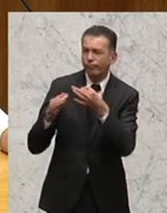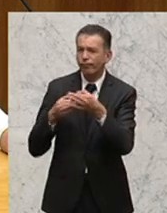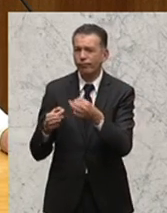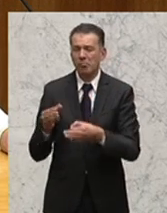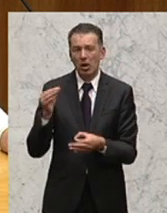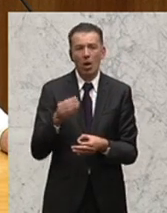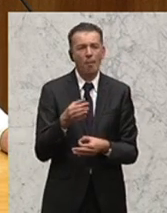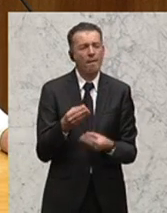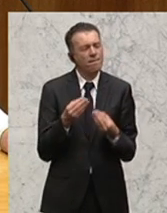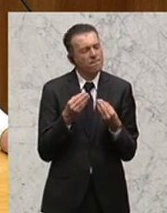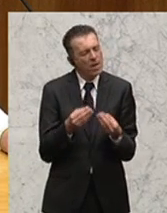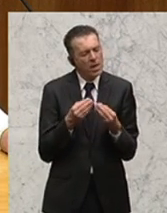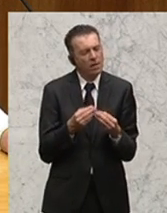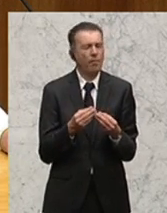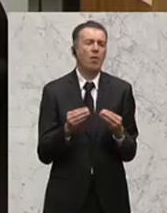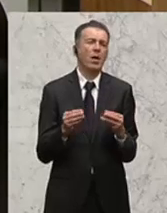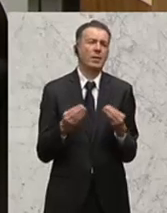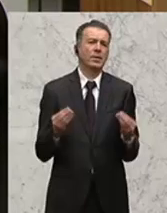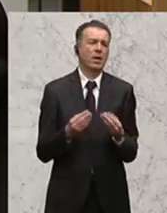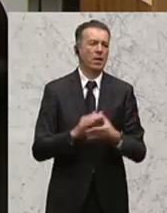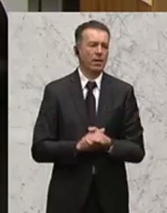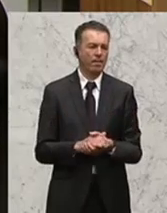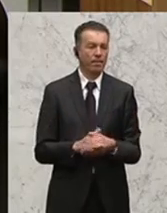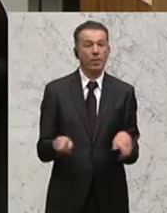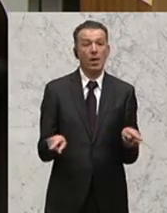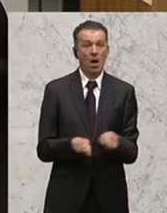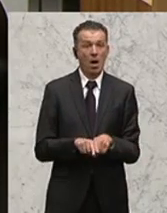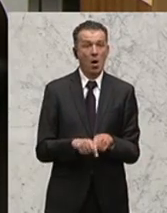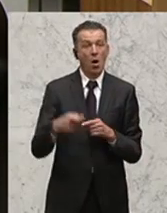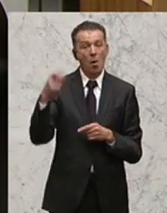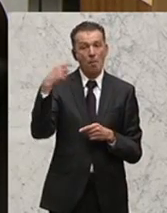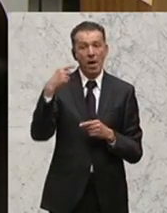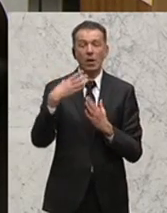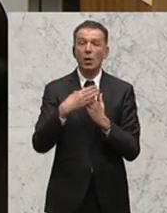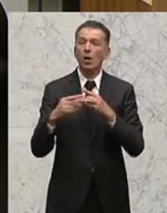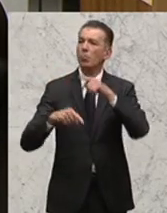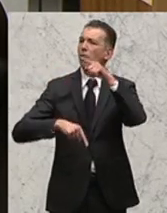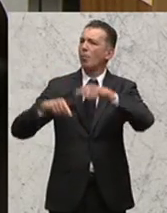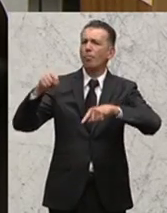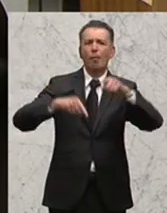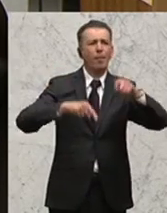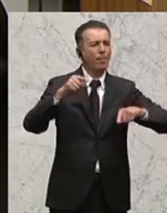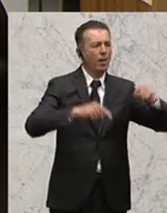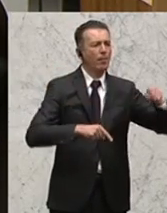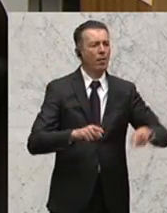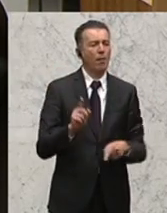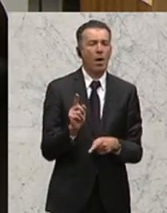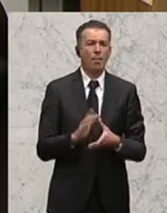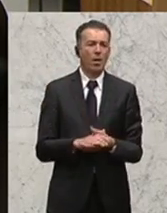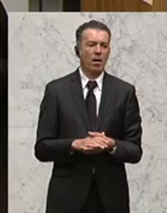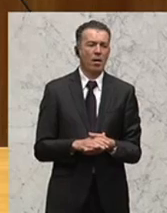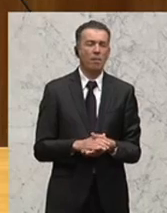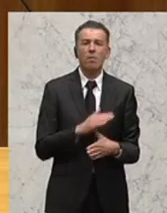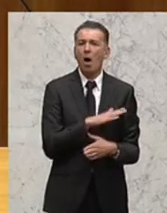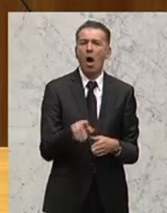ist eine sehr wertvolle Sache. Wenn auch die Meinungen der Experten manchmal auseinandergehen, aber im Grunde sind wir